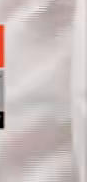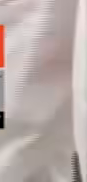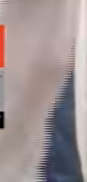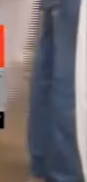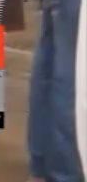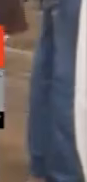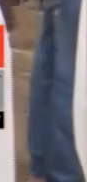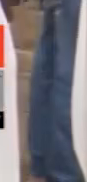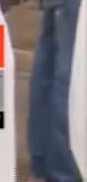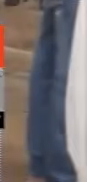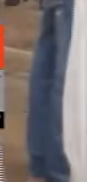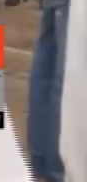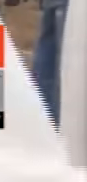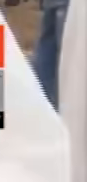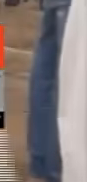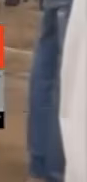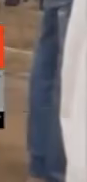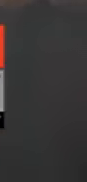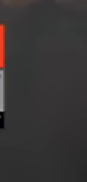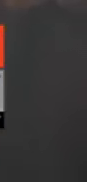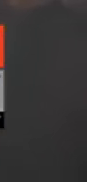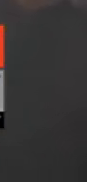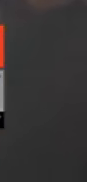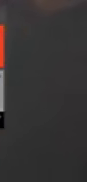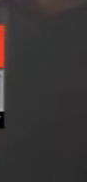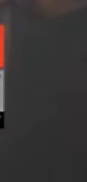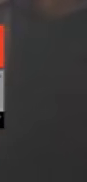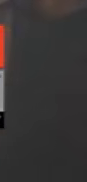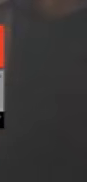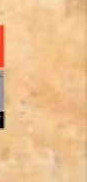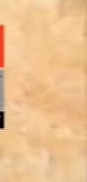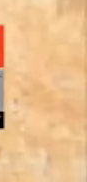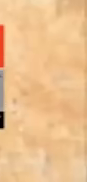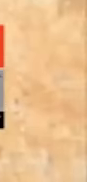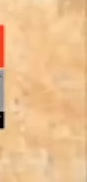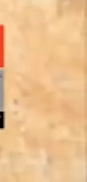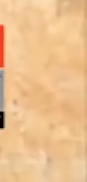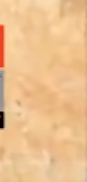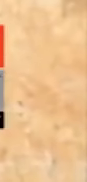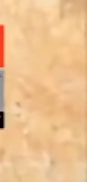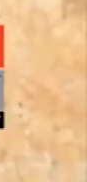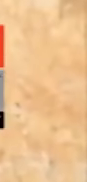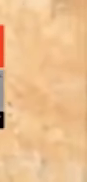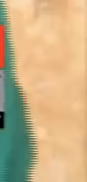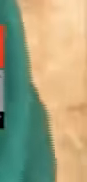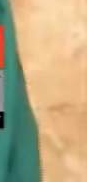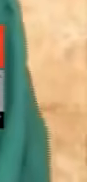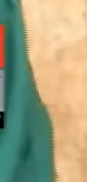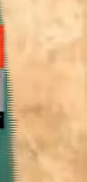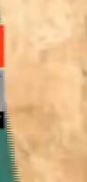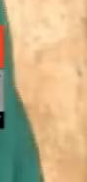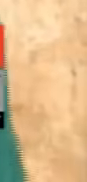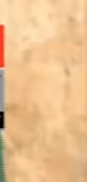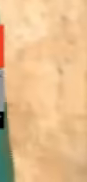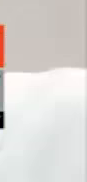সকাল 7টা বাজে আসছি এখন এই বন্ধ আছে অর্ডার করে না করতেছে টিকিট নাই 30 টাকা দিছি সাথে সাথে টিকিট দিয়ে দিছে সরকারি ওদের সিরিয়াল তো আগেই যাইতাছে আমরা তো